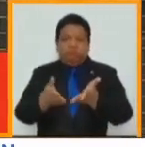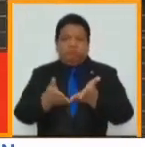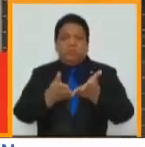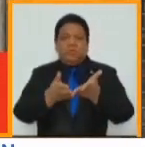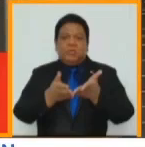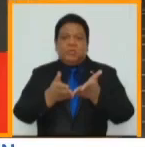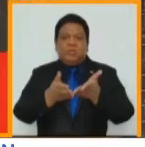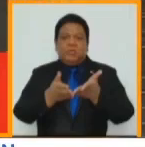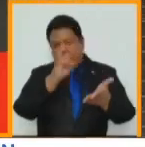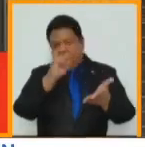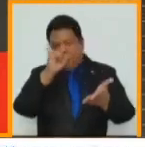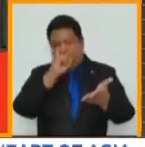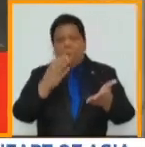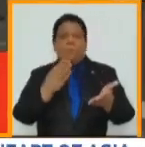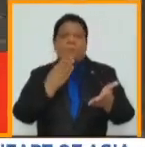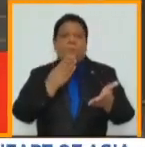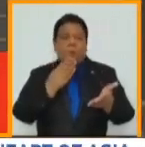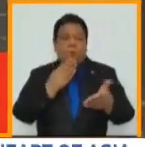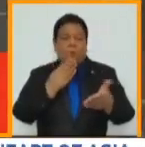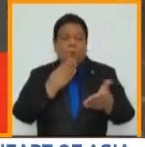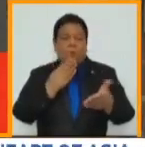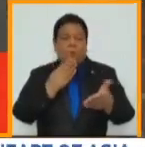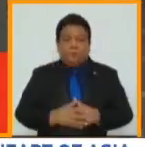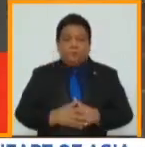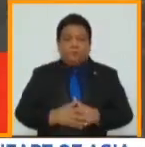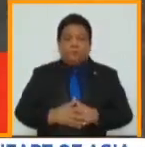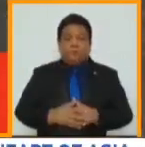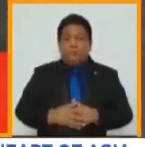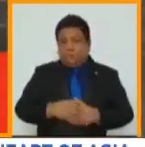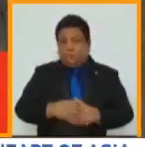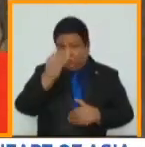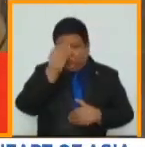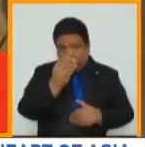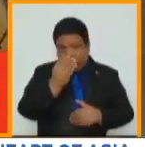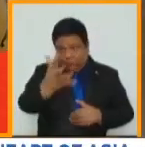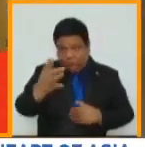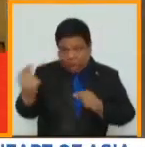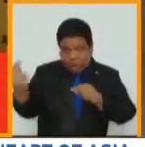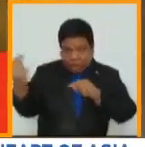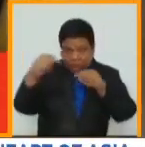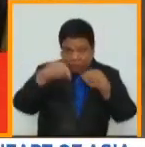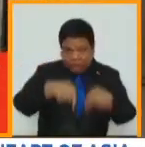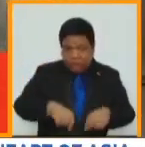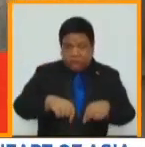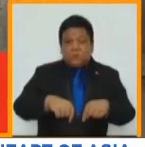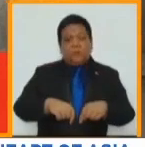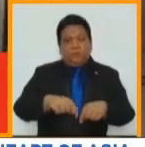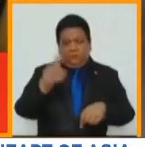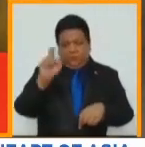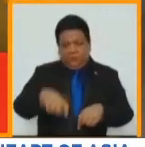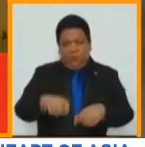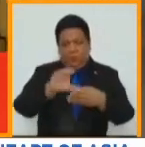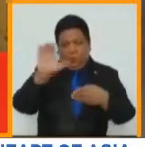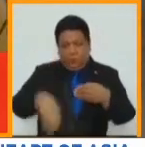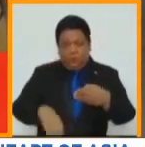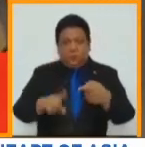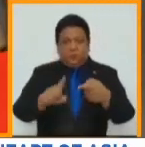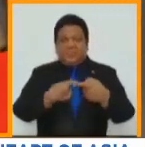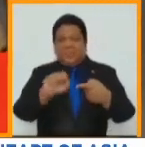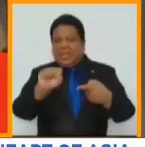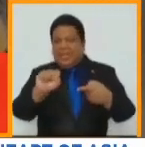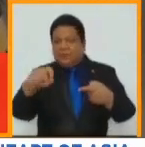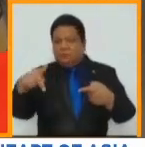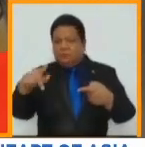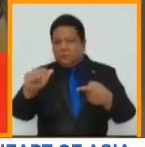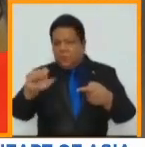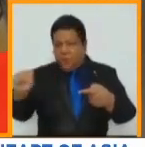naman doon sa mga magtutungo po dito sa terminal, siguraduhin na kompleto po yung requirements tulad na lamang ng S-Pass, maging yung vaccination card para hindi na rin